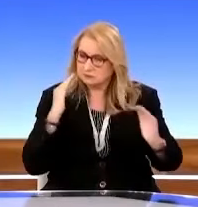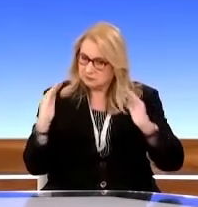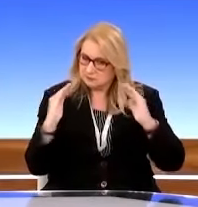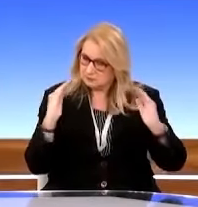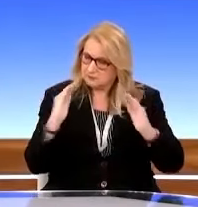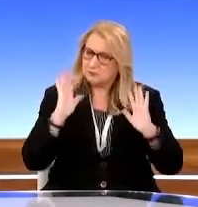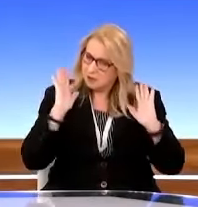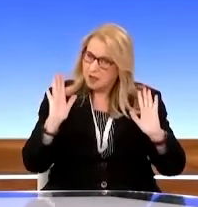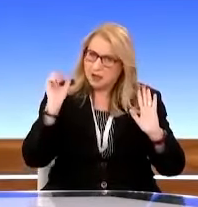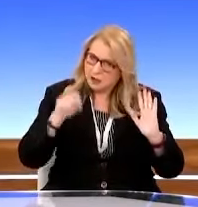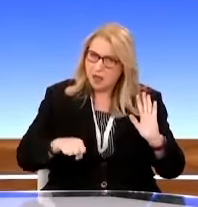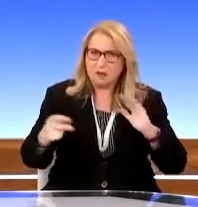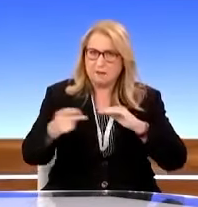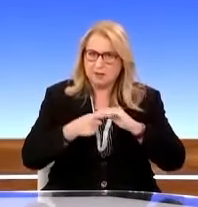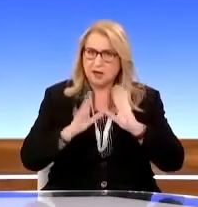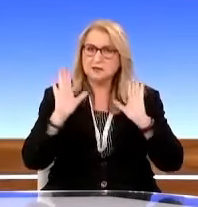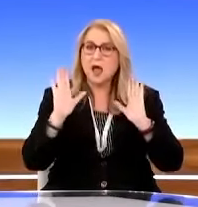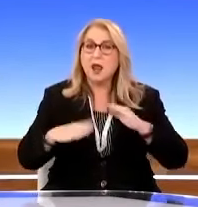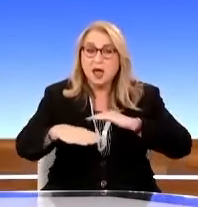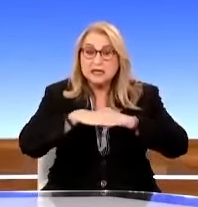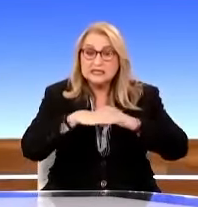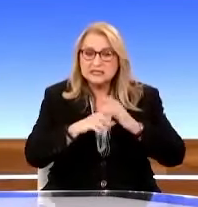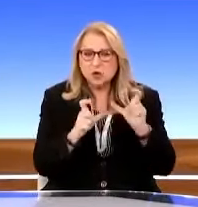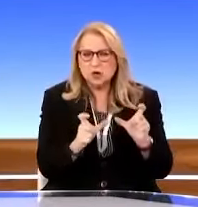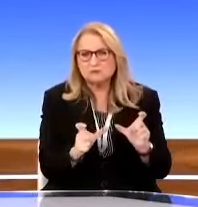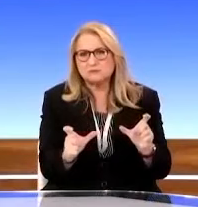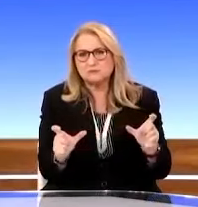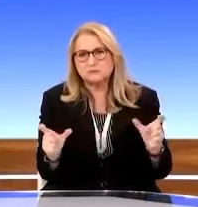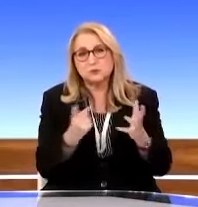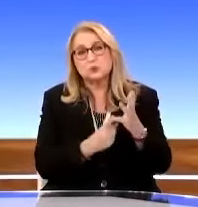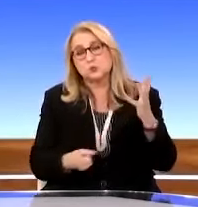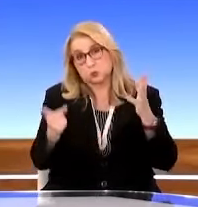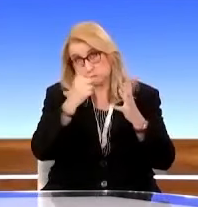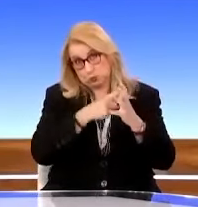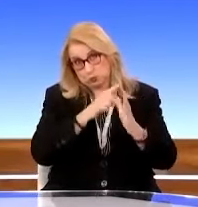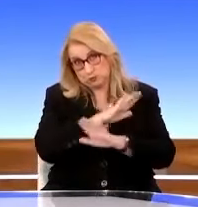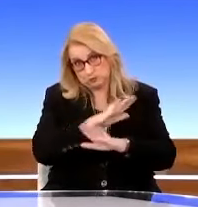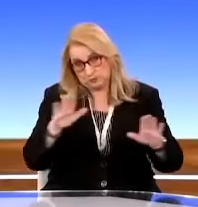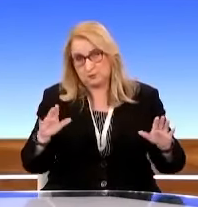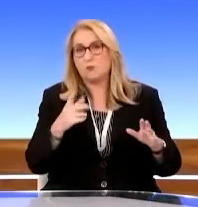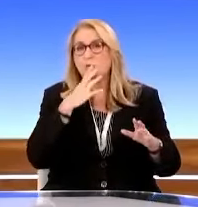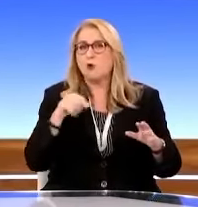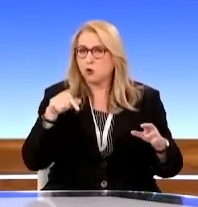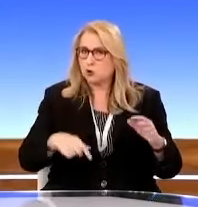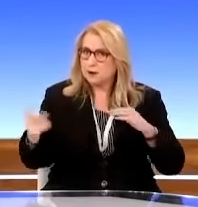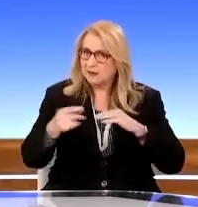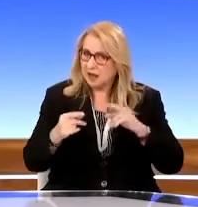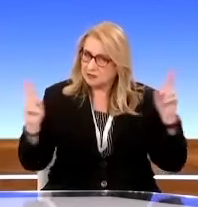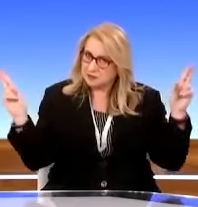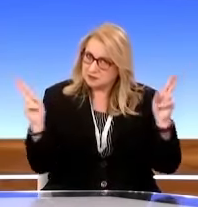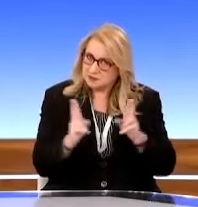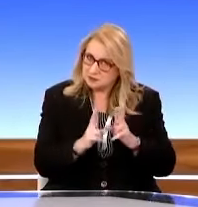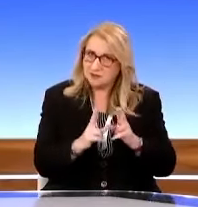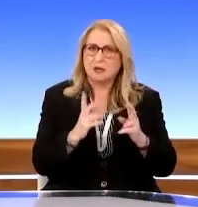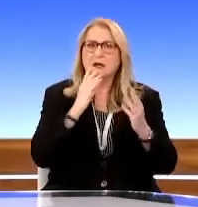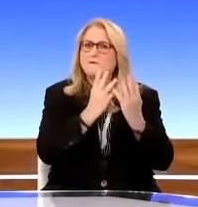εξωτερικών μας συνόρων, η οποία έχει αποδώσει σημαντικούς καρπούς. Καθώς έχουμε μειώσει σημαντικά τις μεταναστευτικές ροές στο Αιγαίο